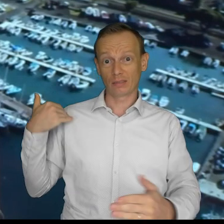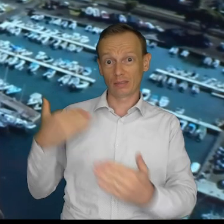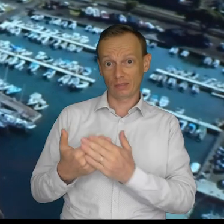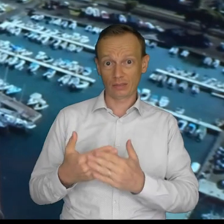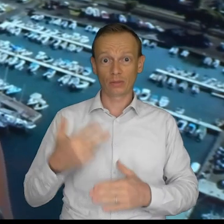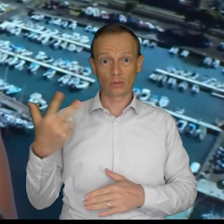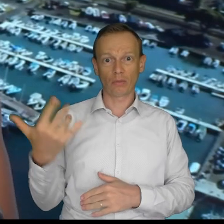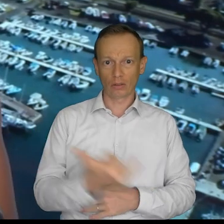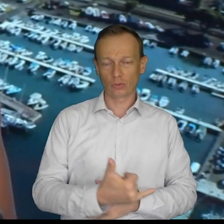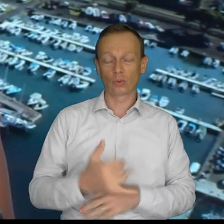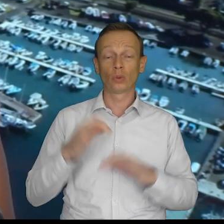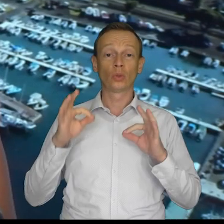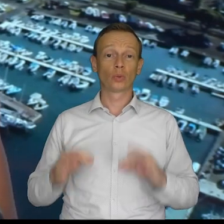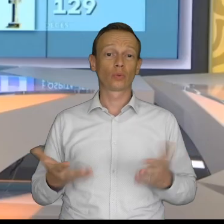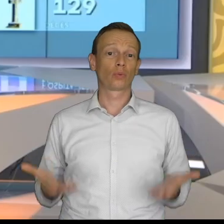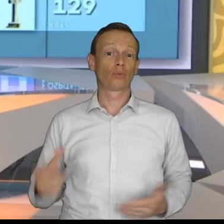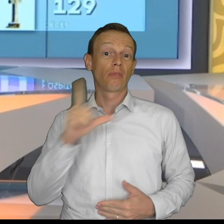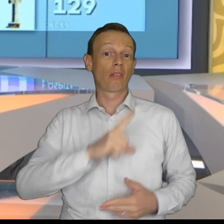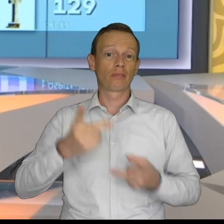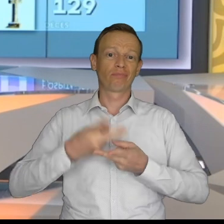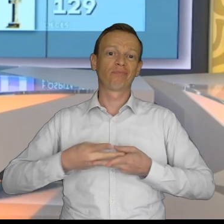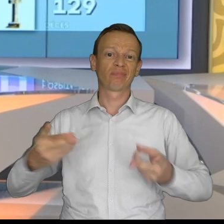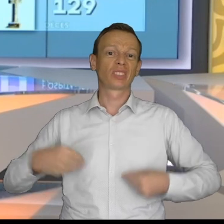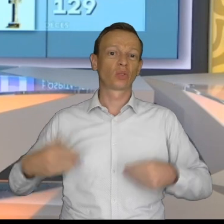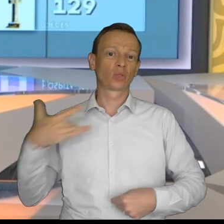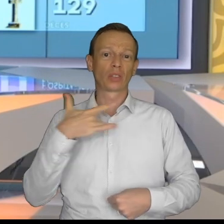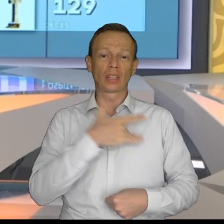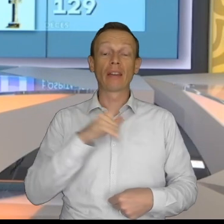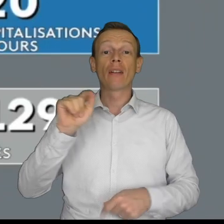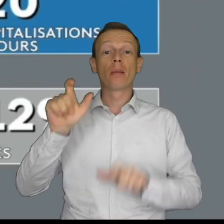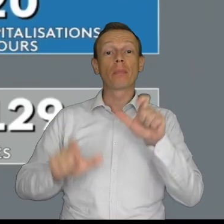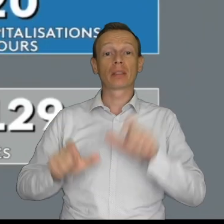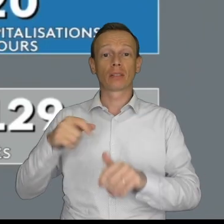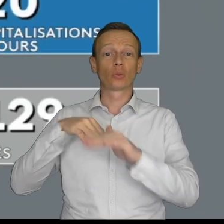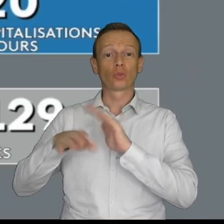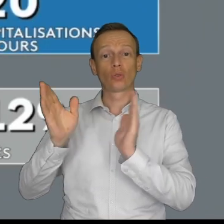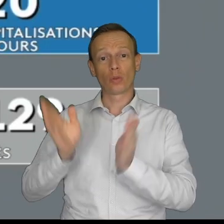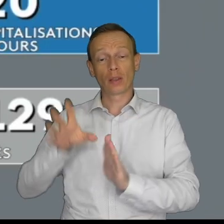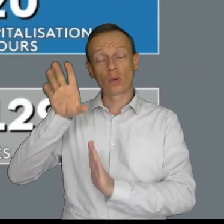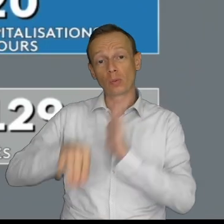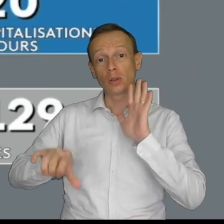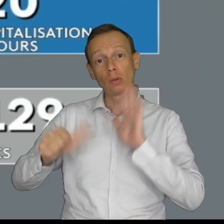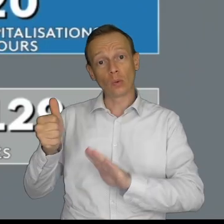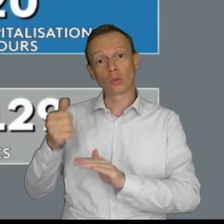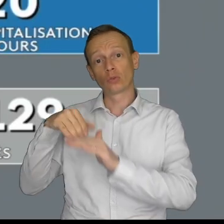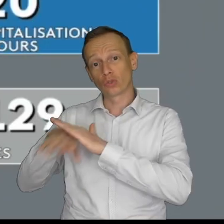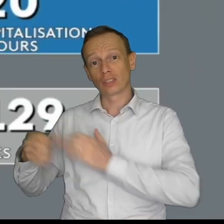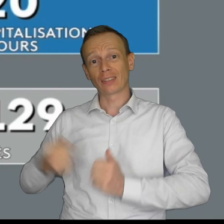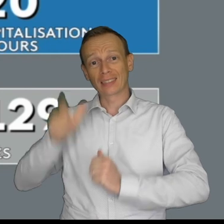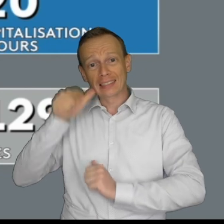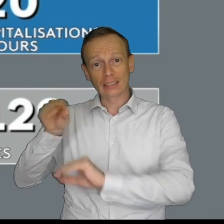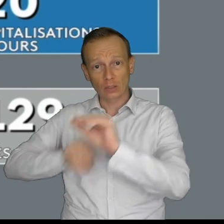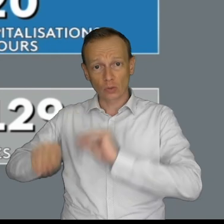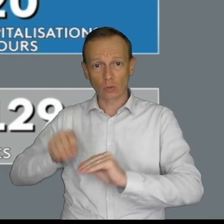le bilan de ce lundi dévoilé par la direction de la santé. 20 patients sont hospitalisés, dont 11 en réanimation. Et depuis